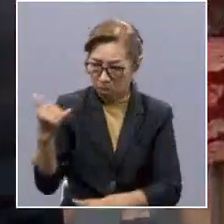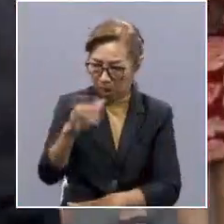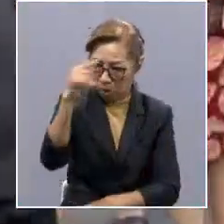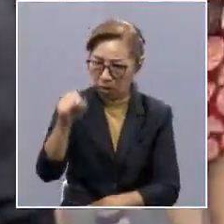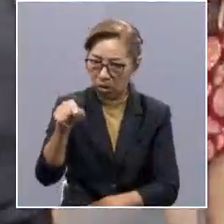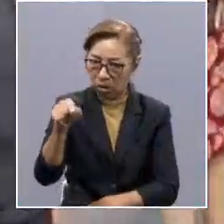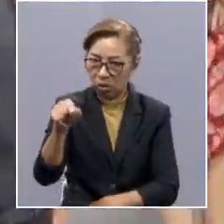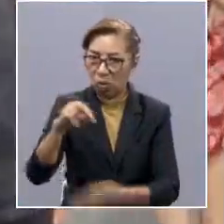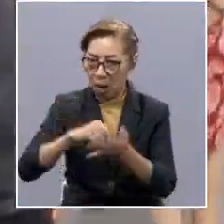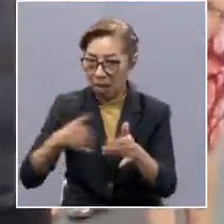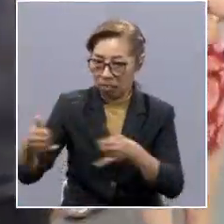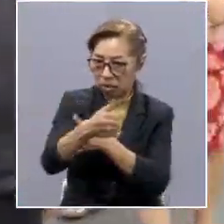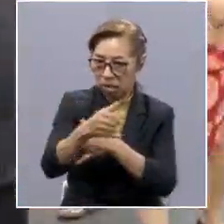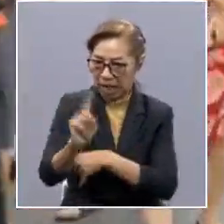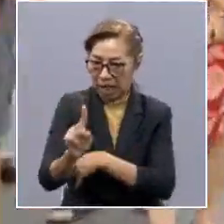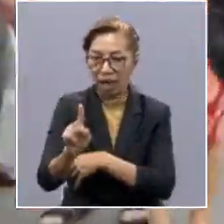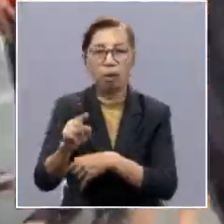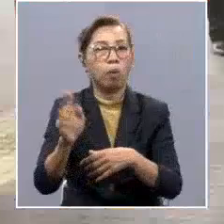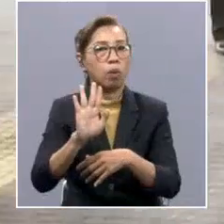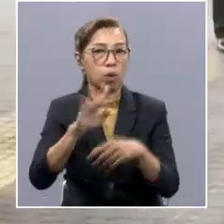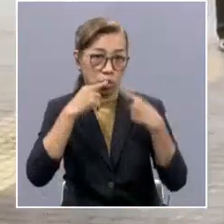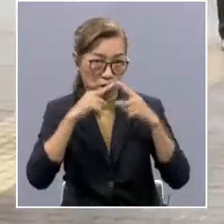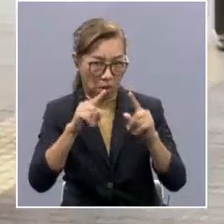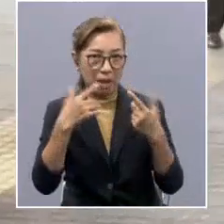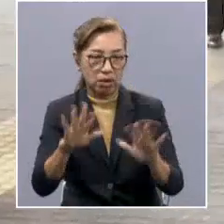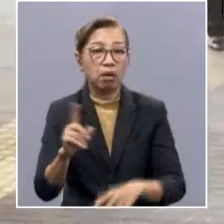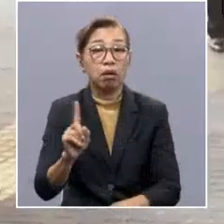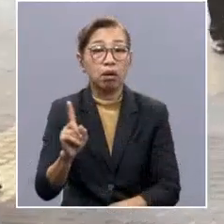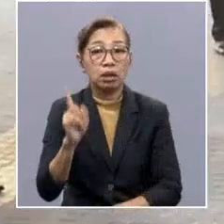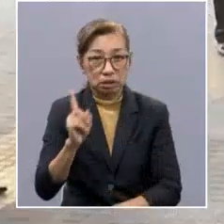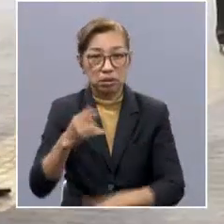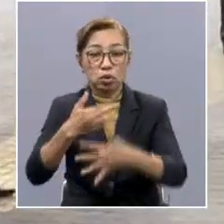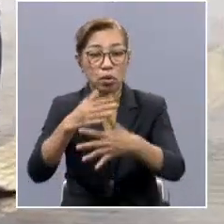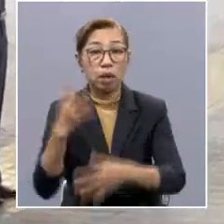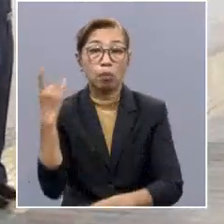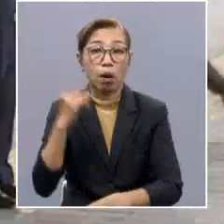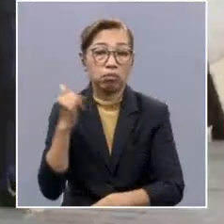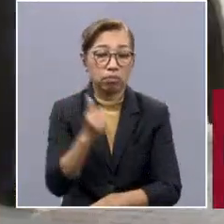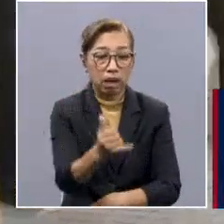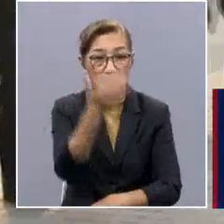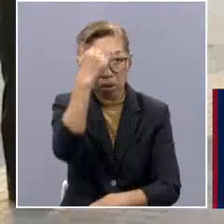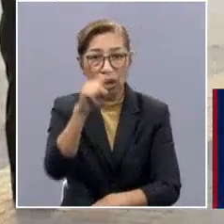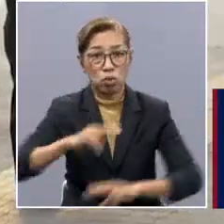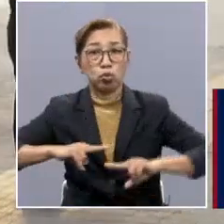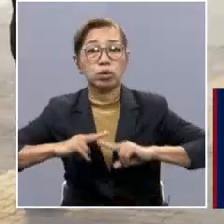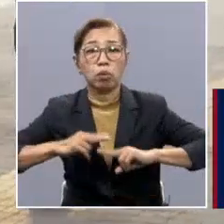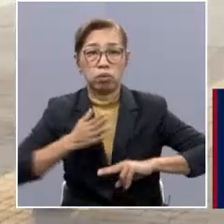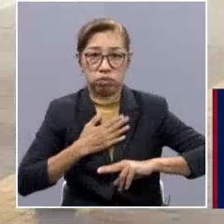ามาตอบแล้วนะ ใช่บิ๊กป้อมก็ออกมาบอกแล้วนะว่าที่ลงไปเมื่อวานนี้เนี่ยไปส่วนตัวนะ